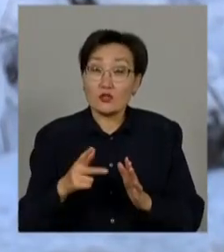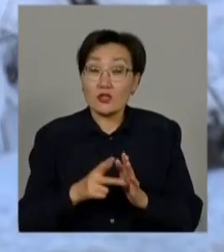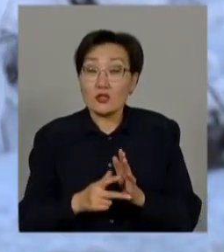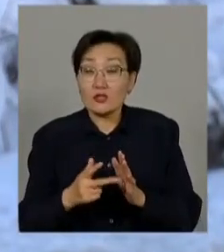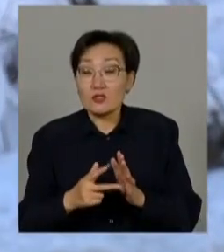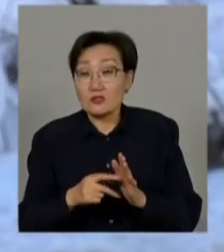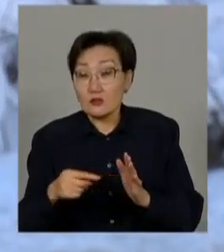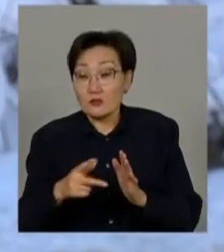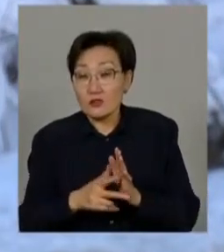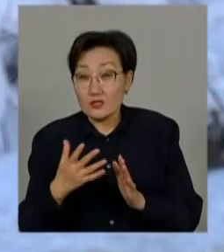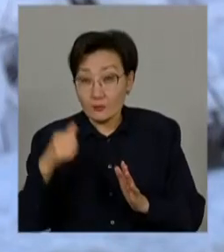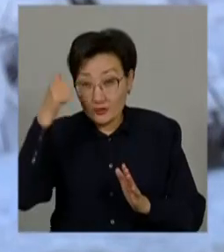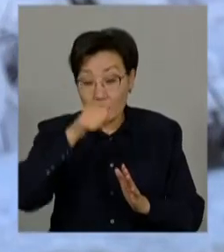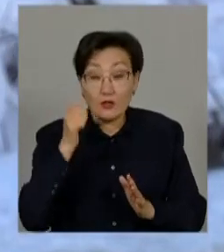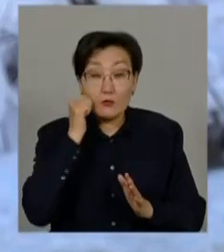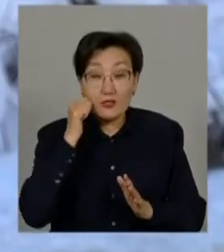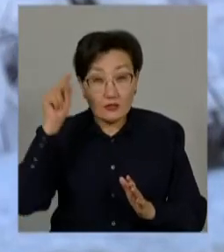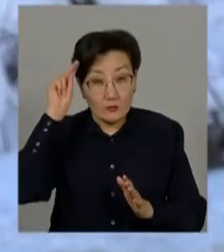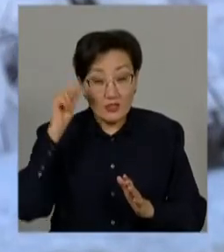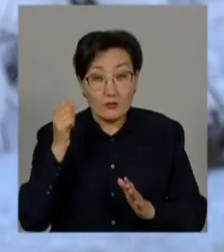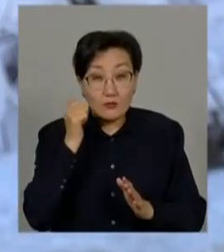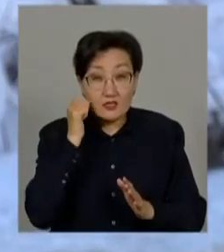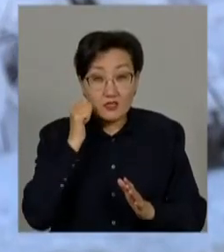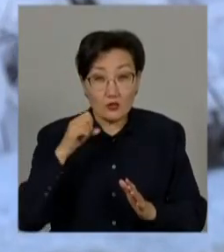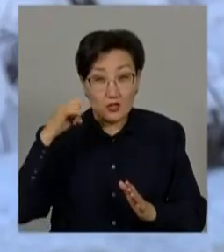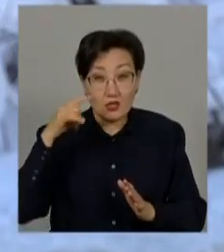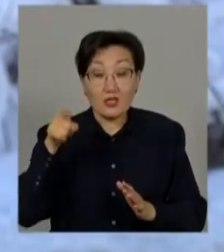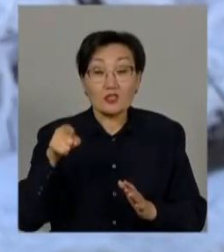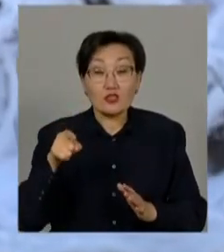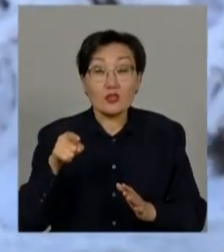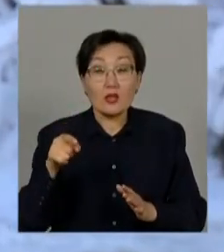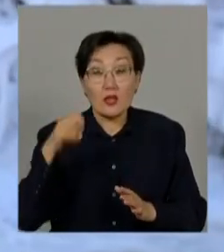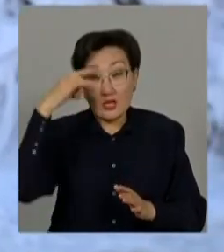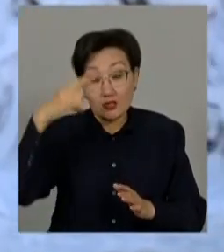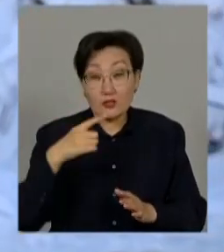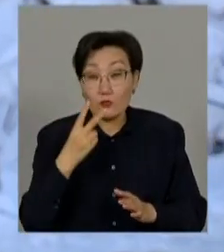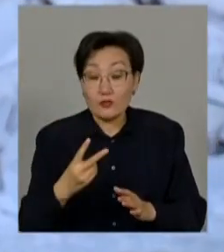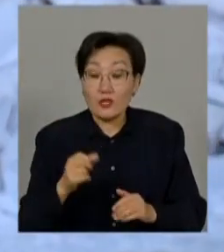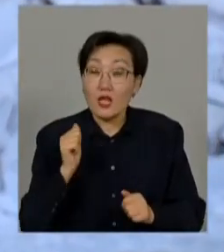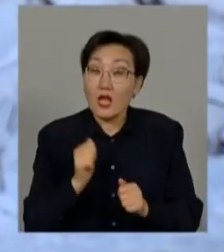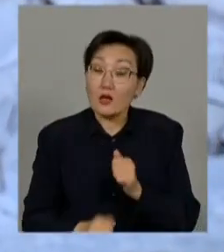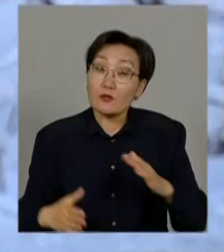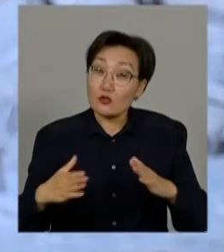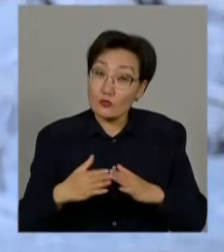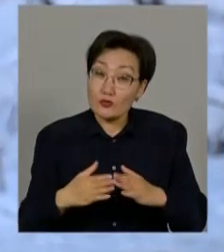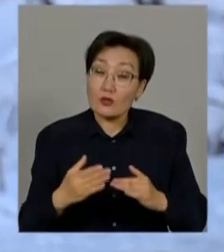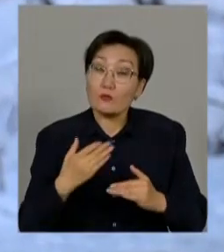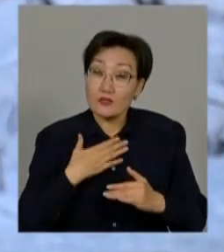83-85 жылдар Мәскеуде оқып жүргенде, Мәскеудің бір қазақтарын көрдім. Біз әрқайсымыз үйімізді домбыра ұстаймыз дейді.